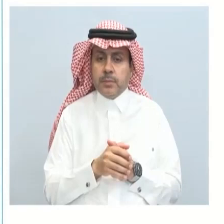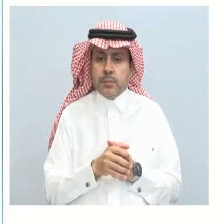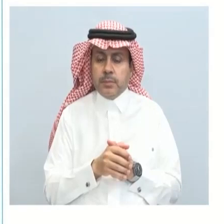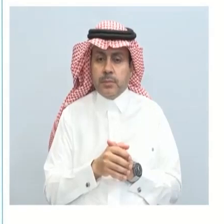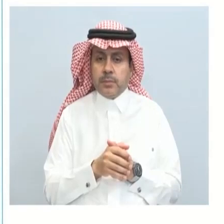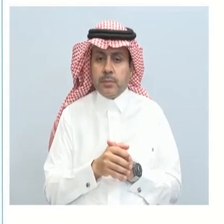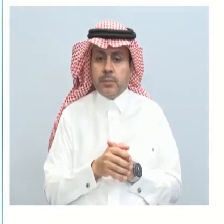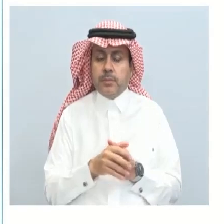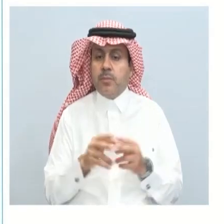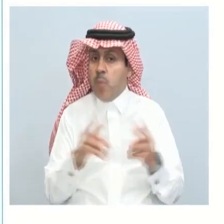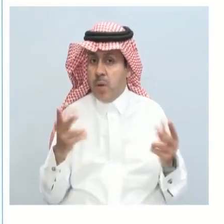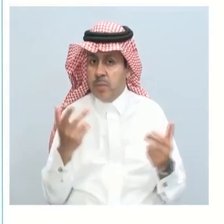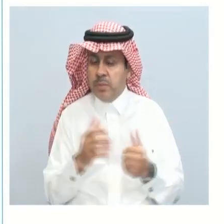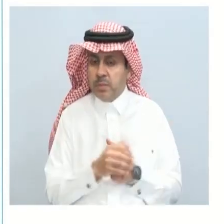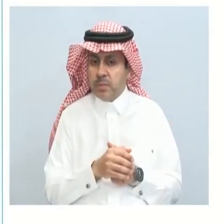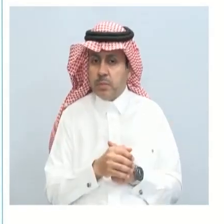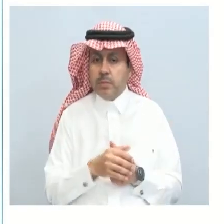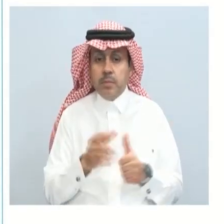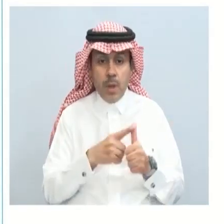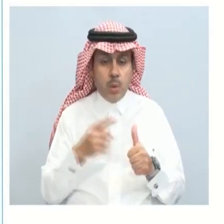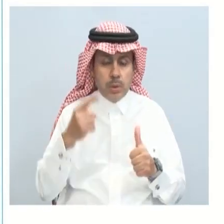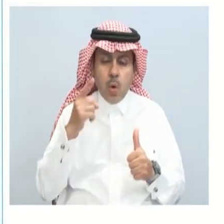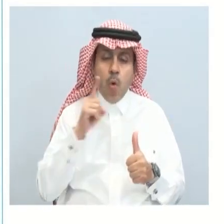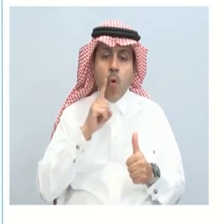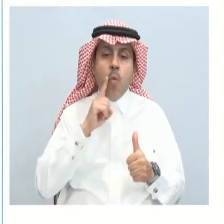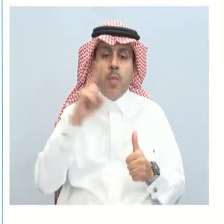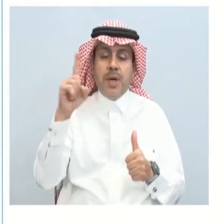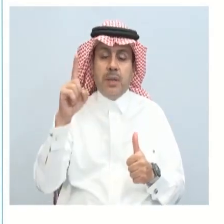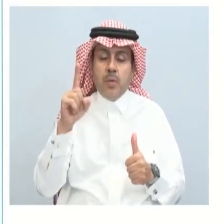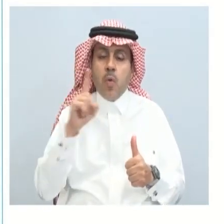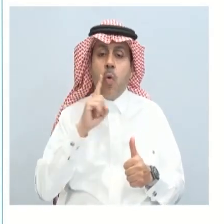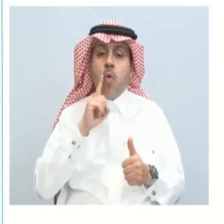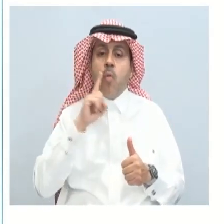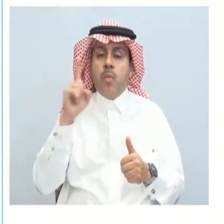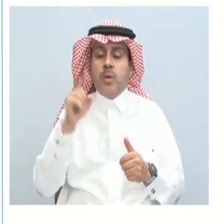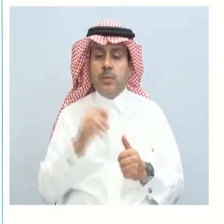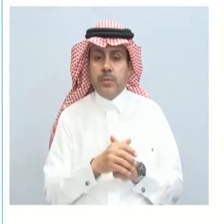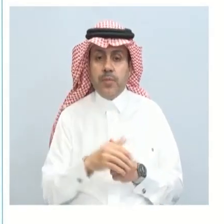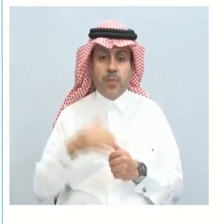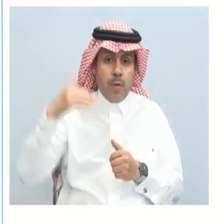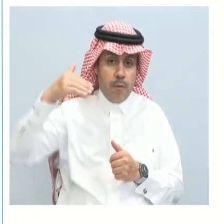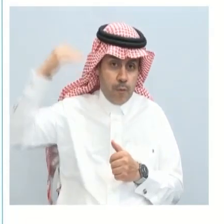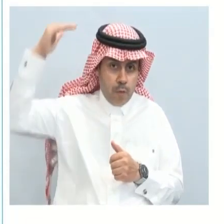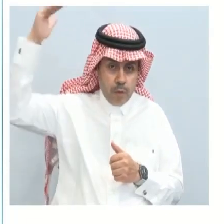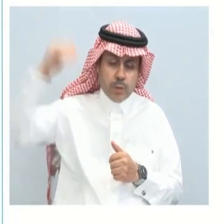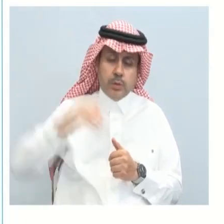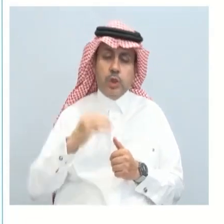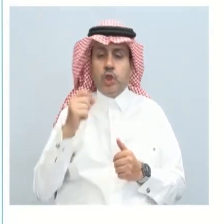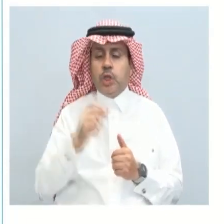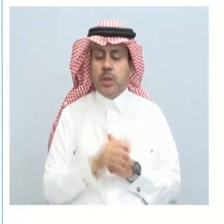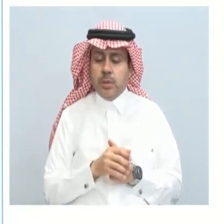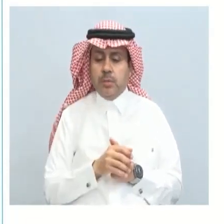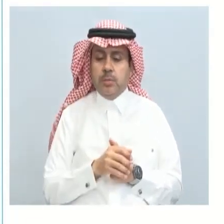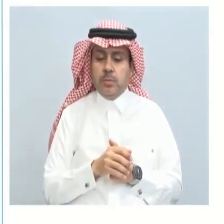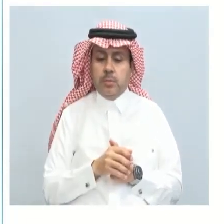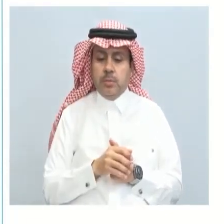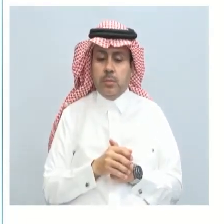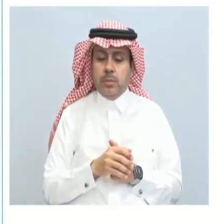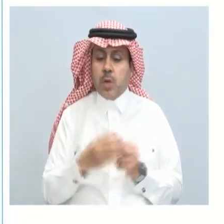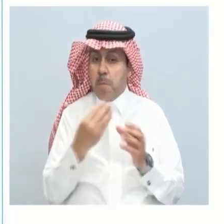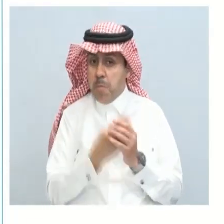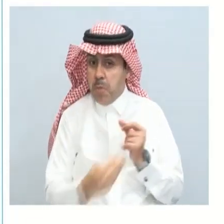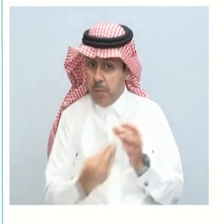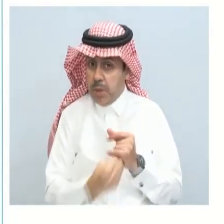هذه المحرمات اولا امهات الرجل امه وان علت وجداته كذلك